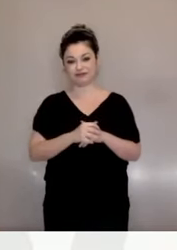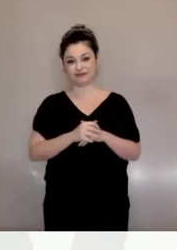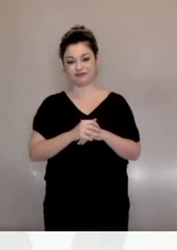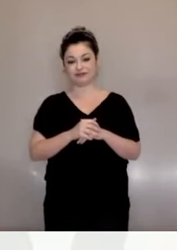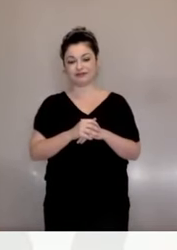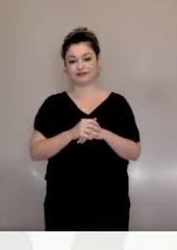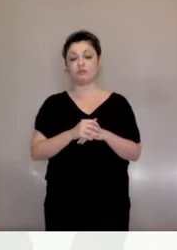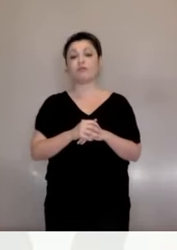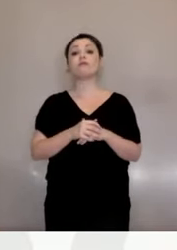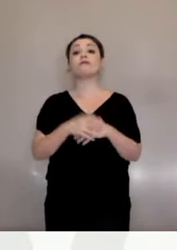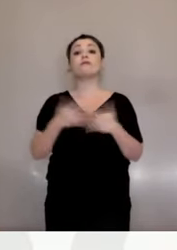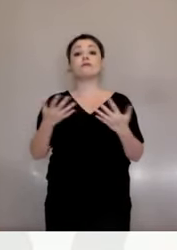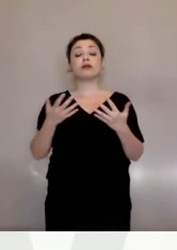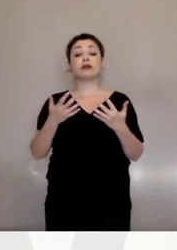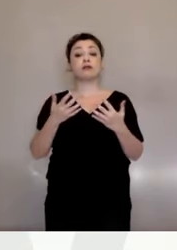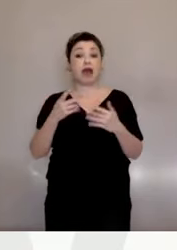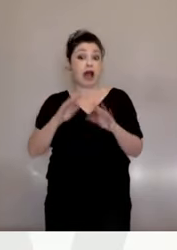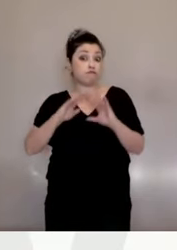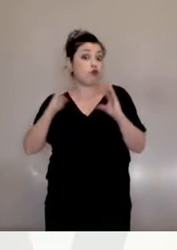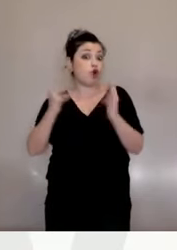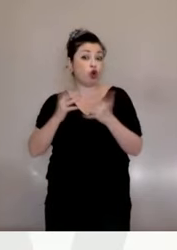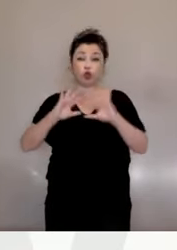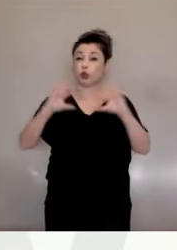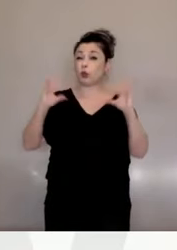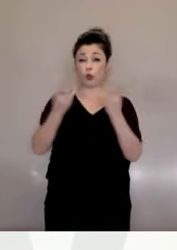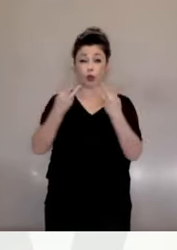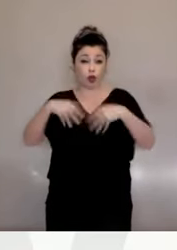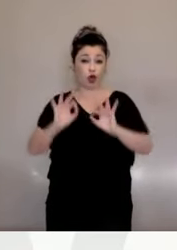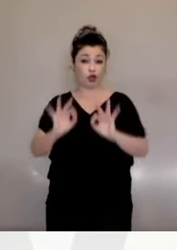Ma tutto il mondo è così.